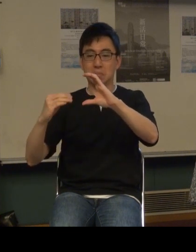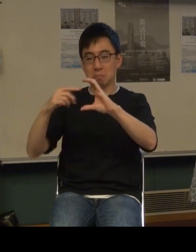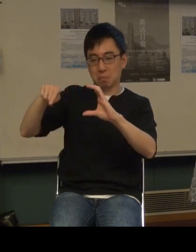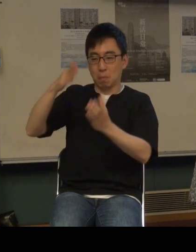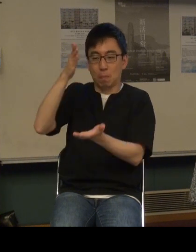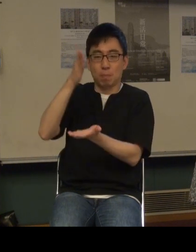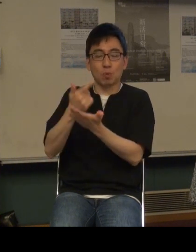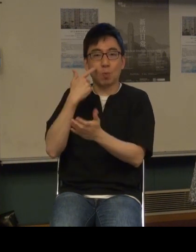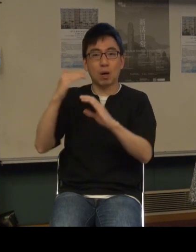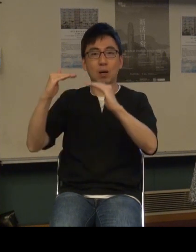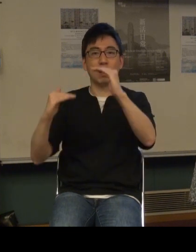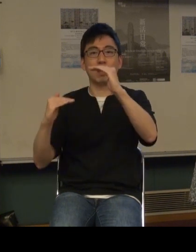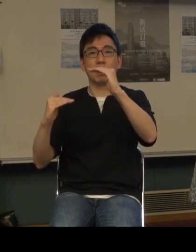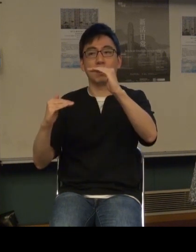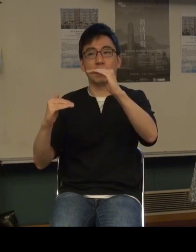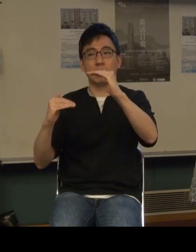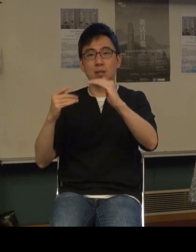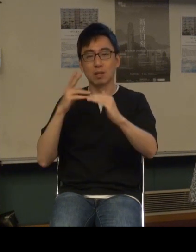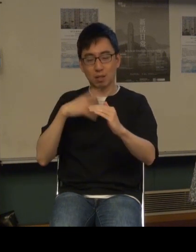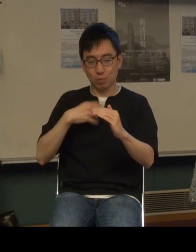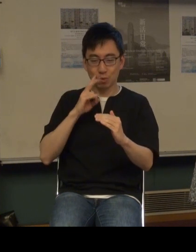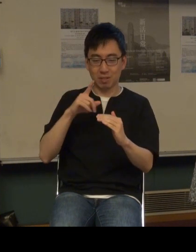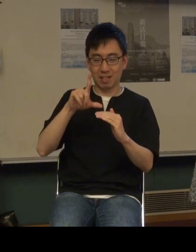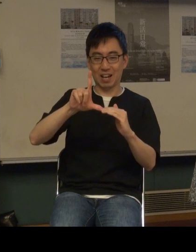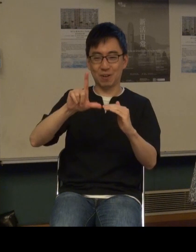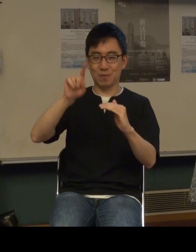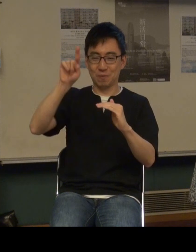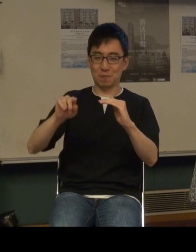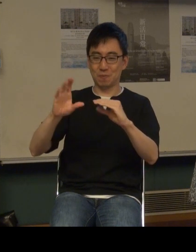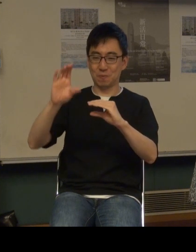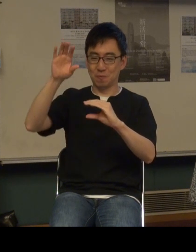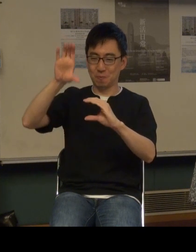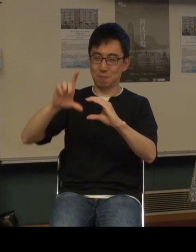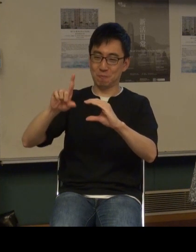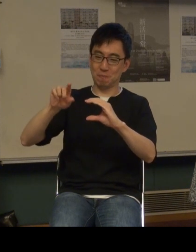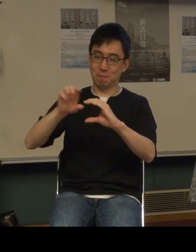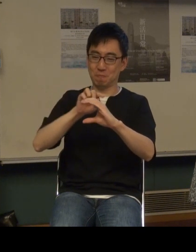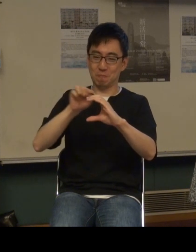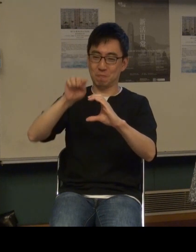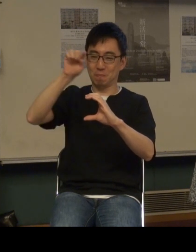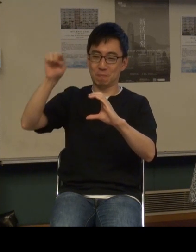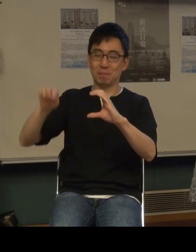座，這樣就形成了一個 L 型的設計，一個不規則